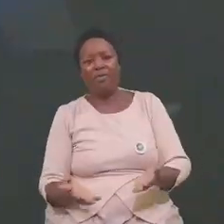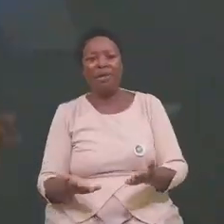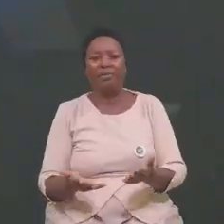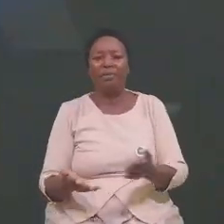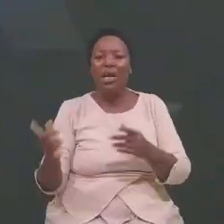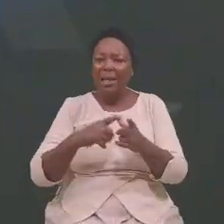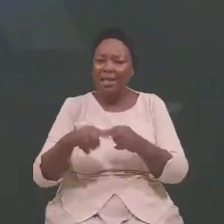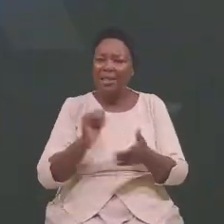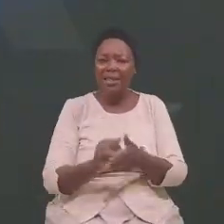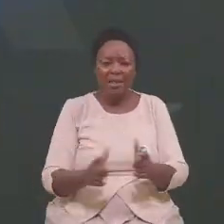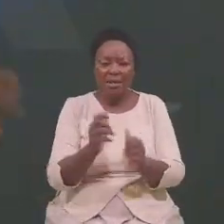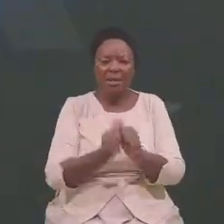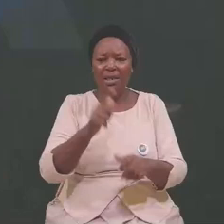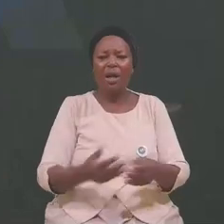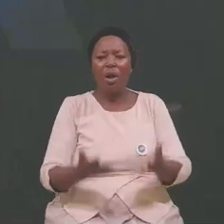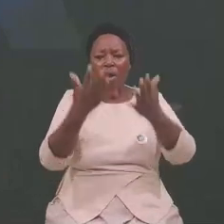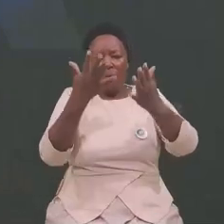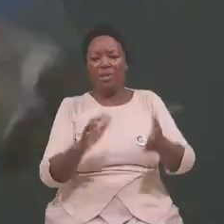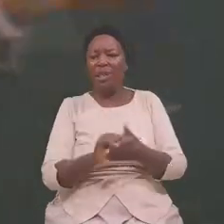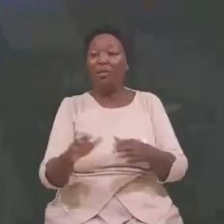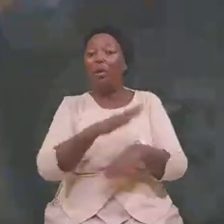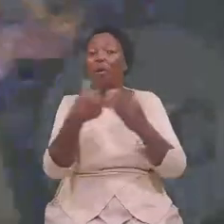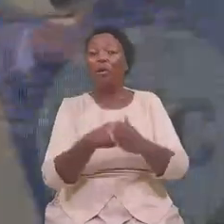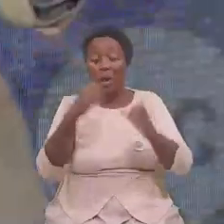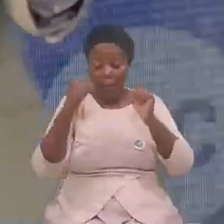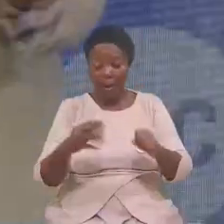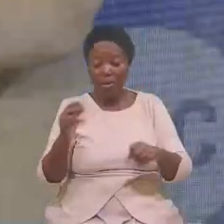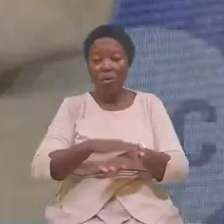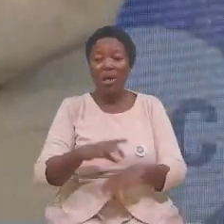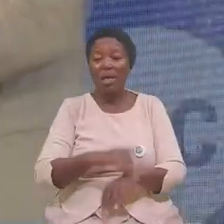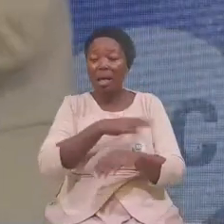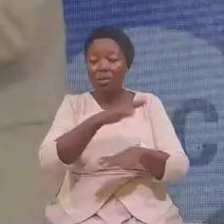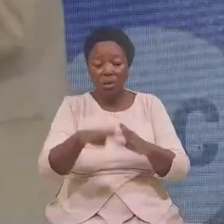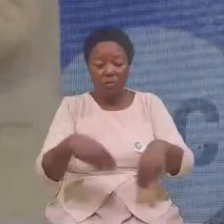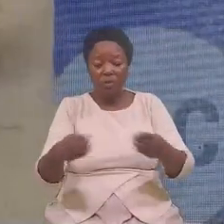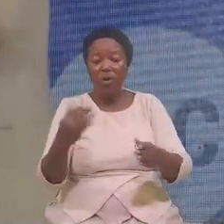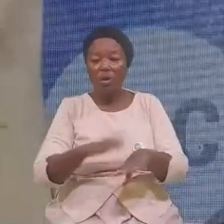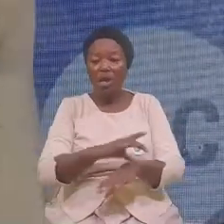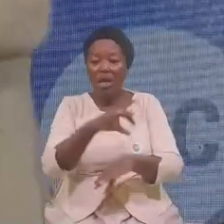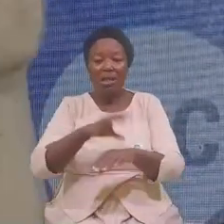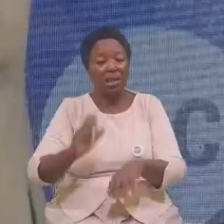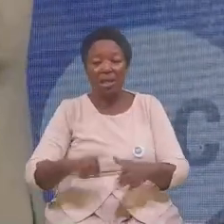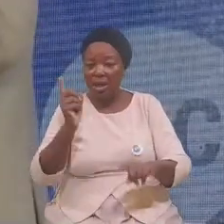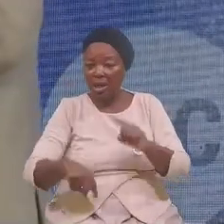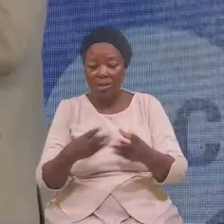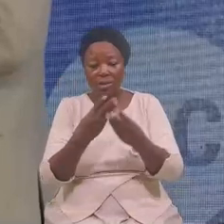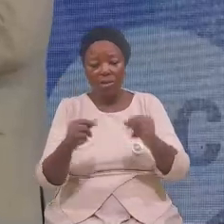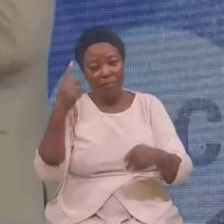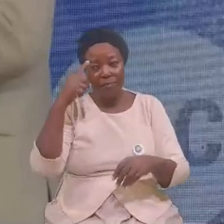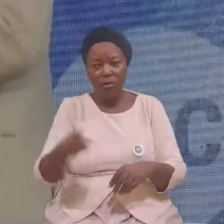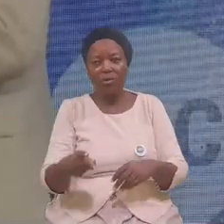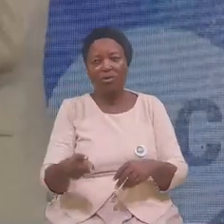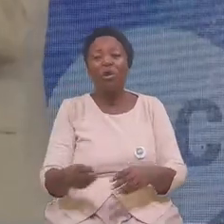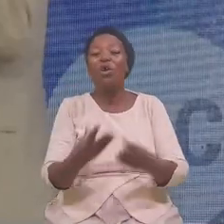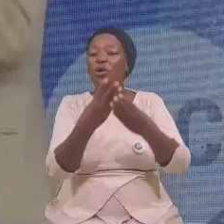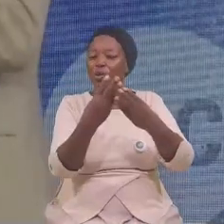que toutes les puissances de la terre et toutes les provisions de la terre n'ont pas pu régler pour toi, la